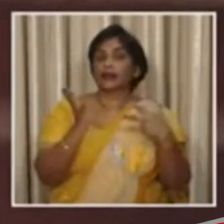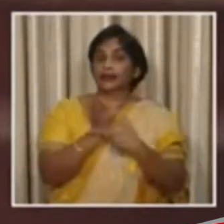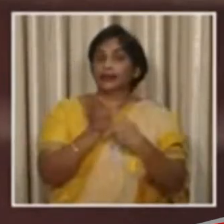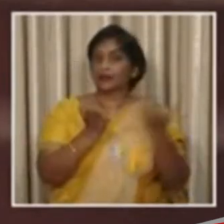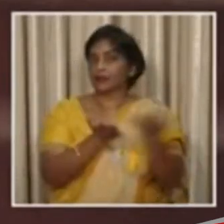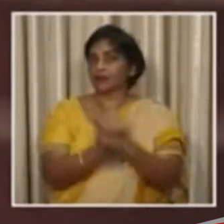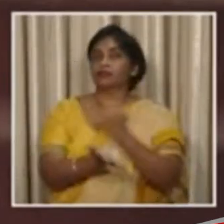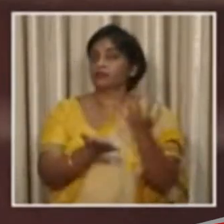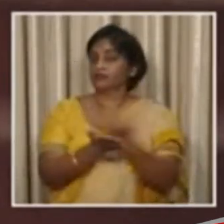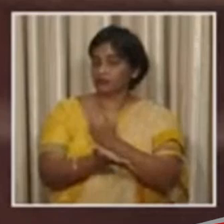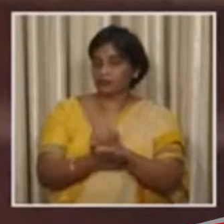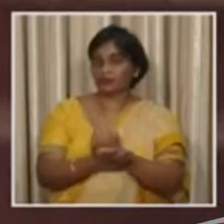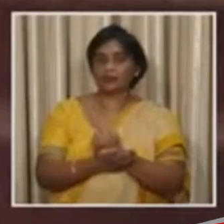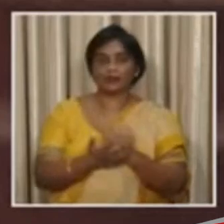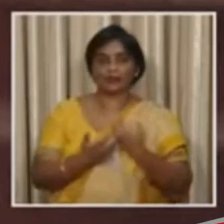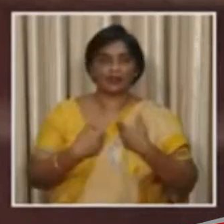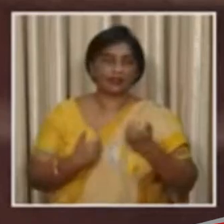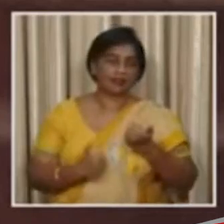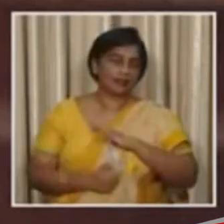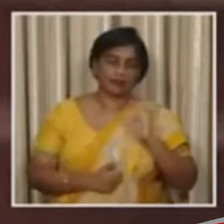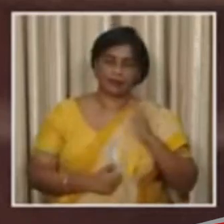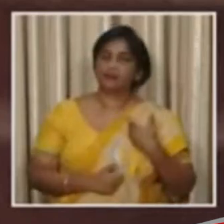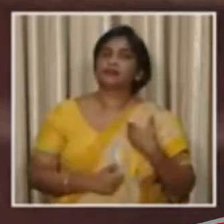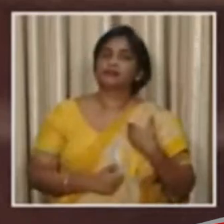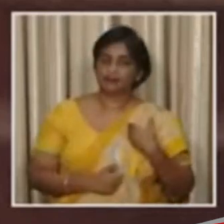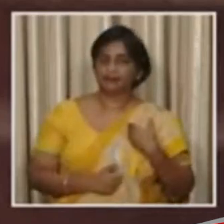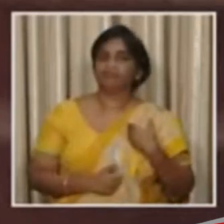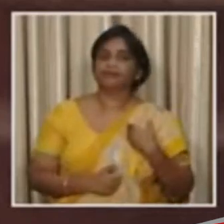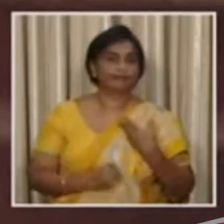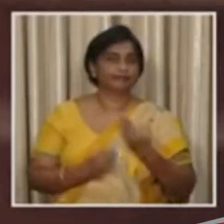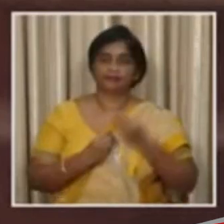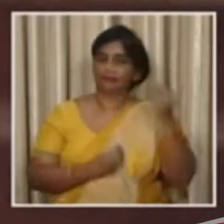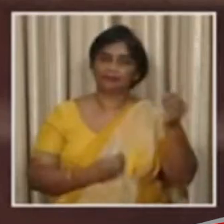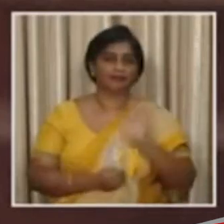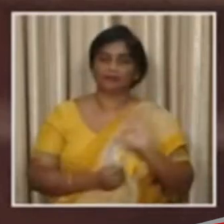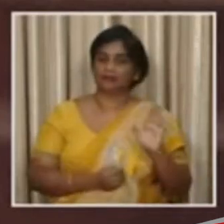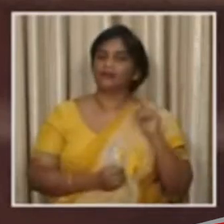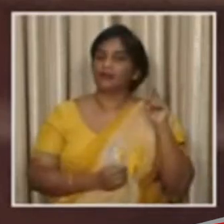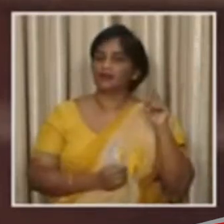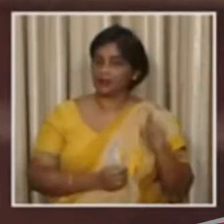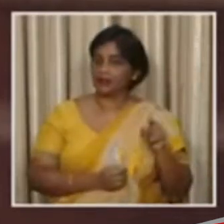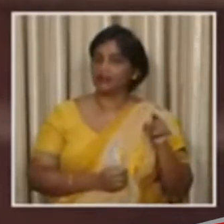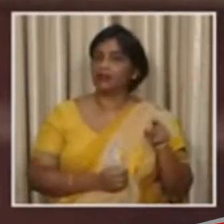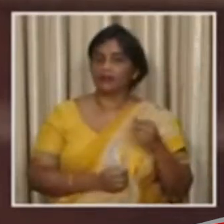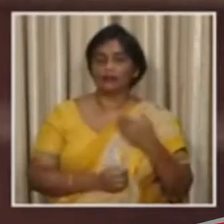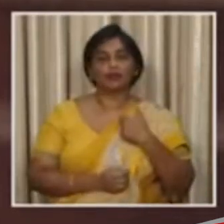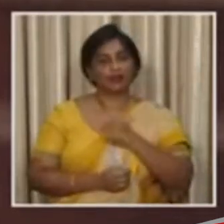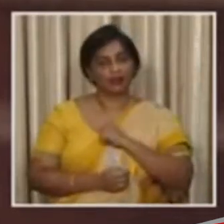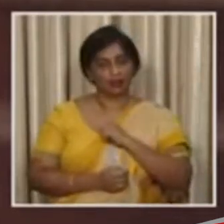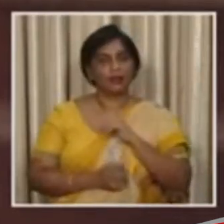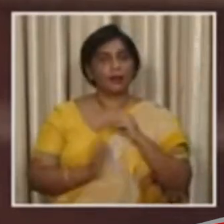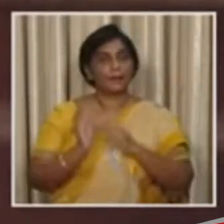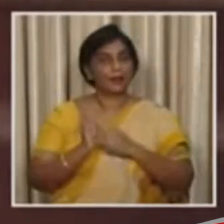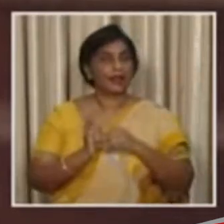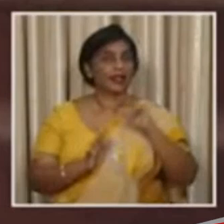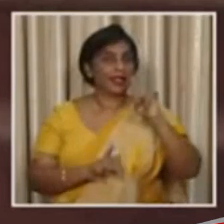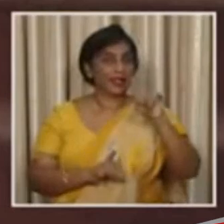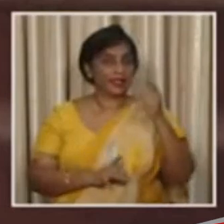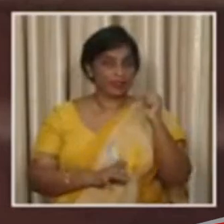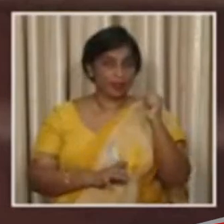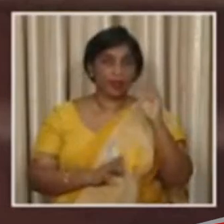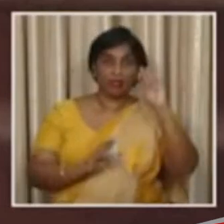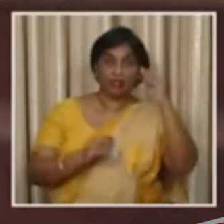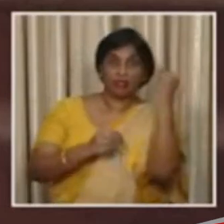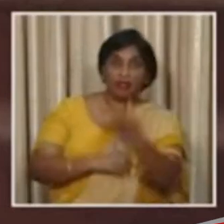ගලව ගන්නවා. ඒකට අපි අකමැති වුණා. ඒකයි අපි කිව්වේ ඒක දෙන්නේ නැහැ කියලා. ඒ නිසා මමත් කැමති මිලියන 150ක් ග්‍රාන්ට් එකක් විදියට